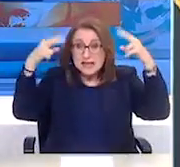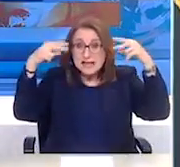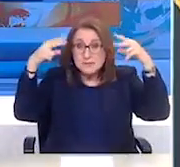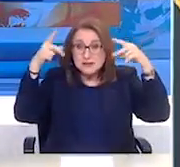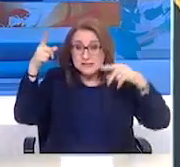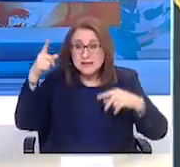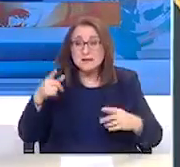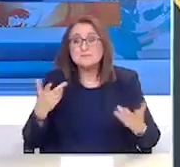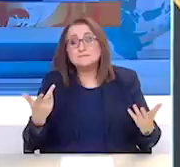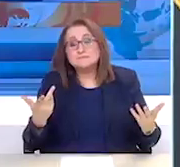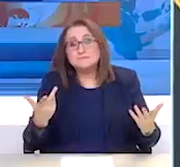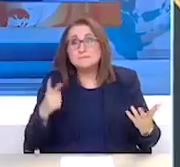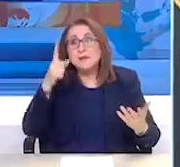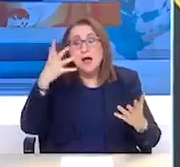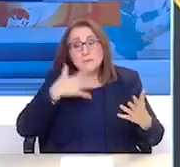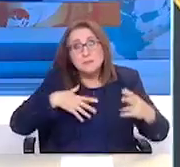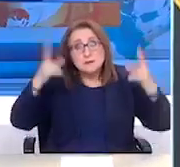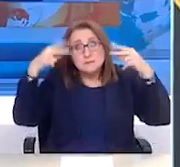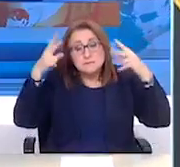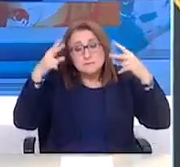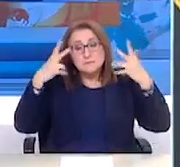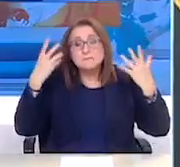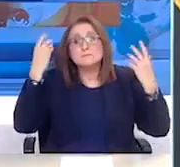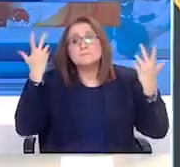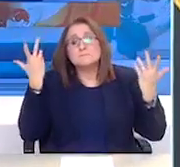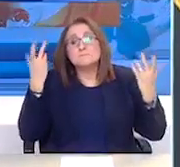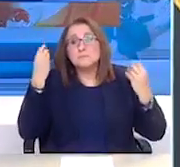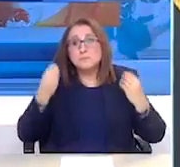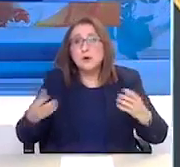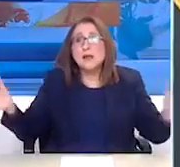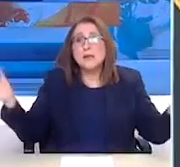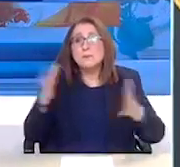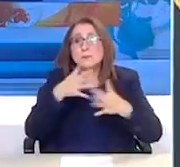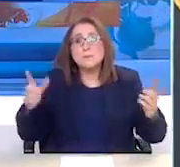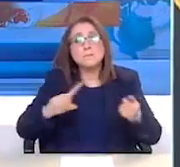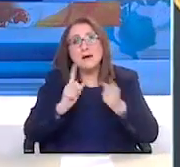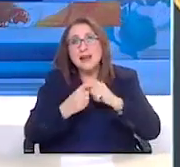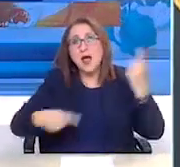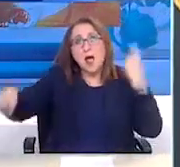ερωτηματικά. Καλύτερο να εξαερίζουν τον αέρα προς τα έξω παρά να κυκλώνουν τον ίδιο τον αέρα του σπιτιού.